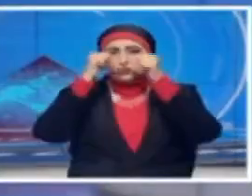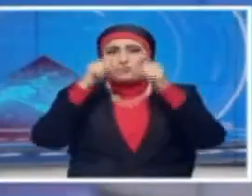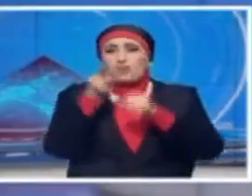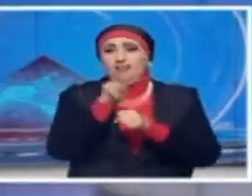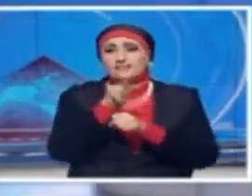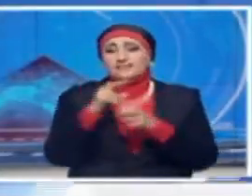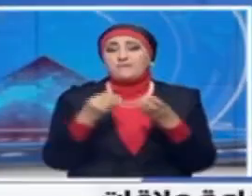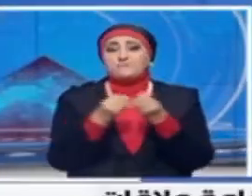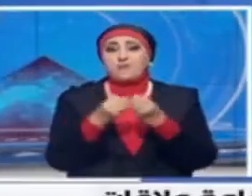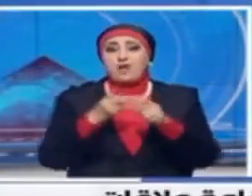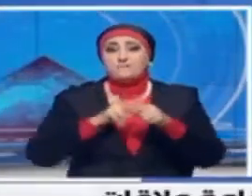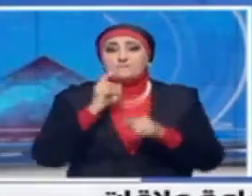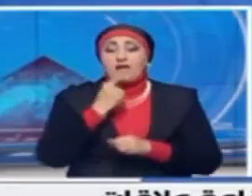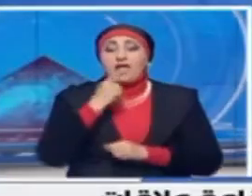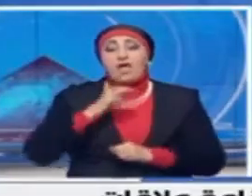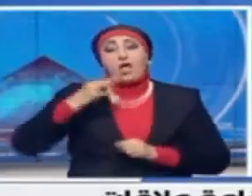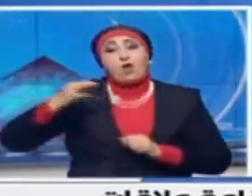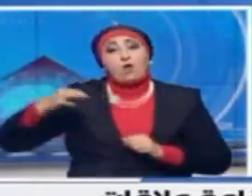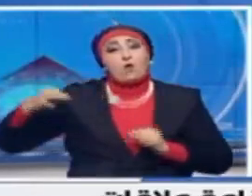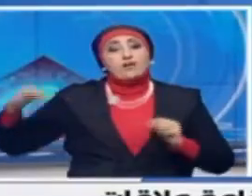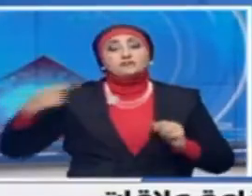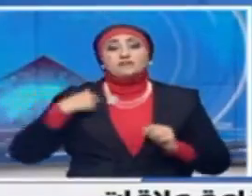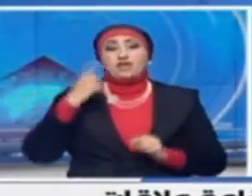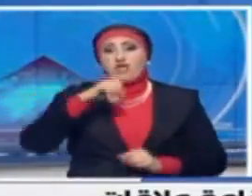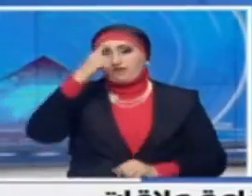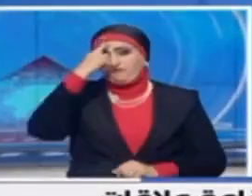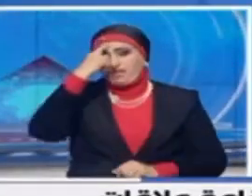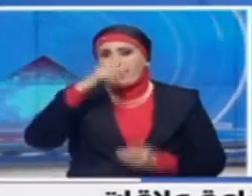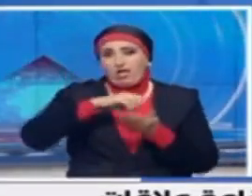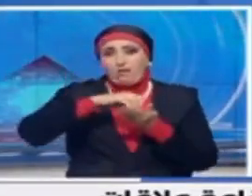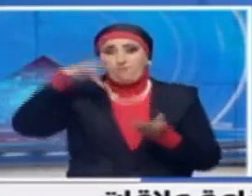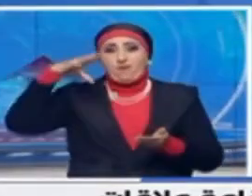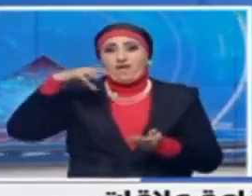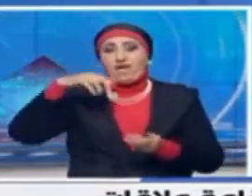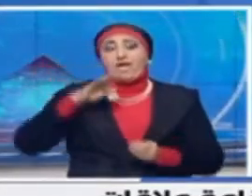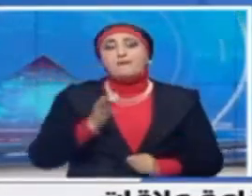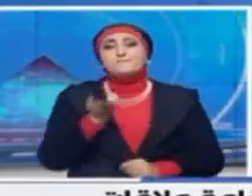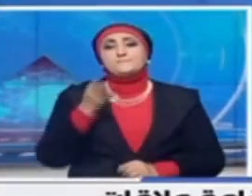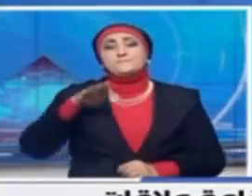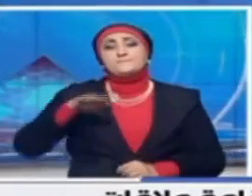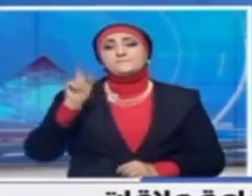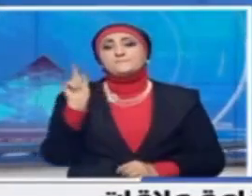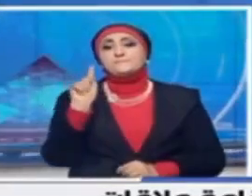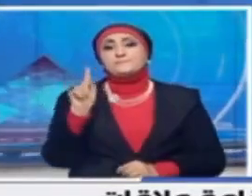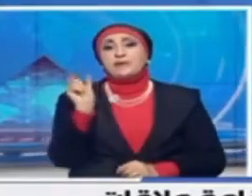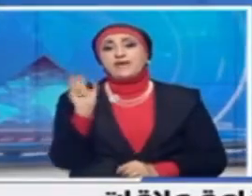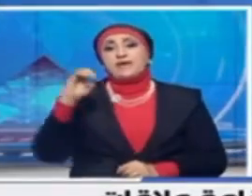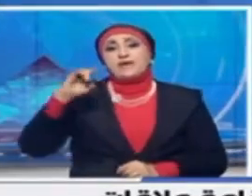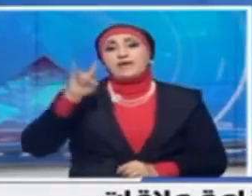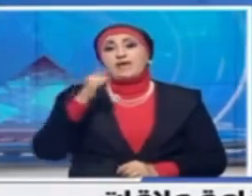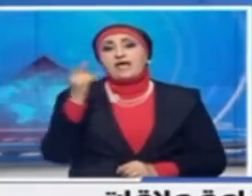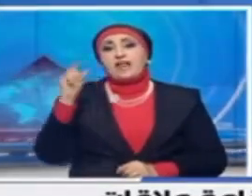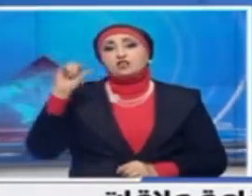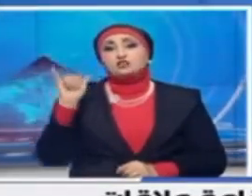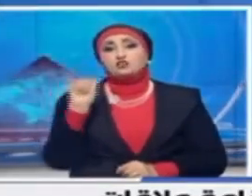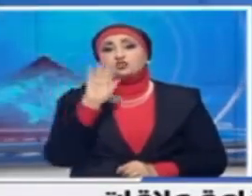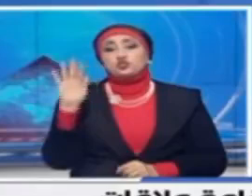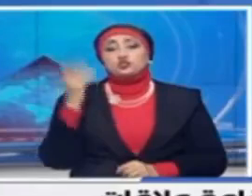بين البلدين، حيث يوافق هذا اليوم اعتراف الهند باستقلال دولة بنغلاديش كدولة مستقلة في العام